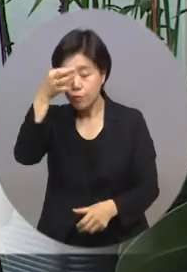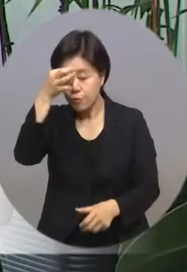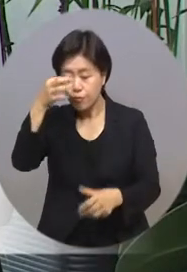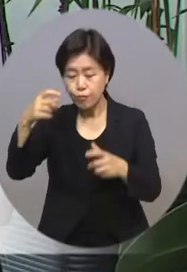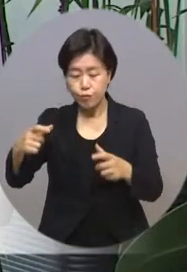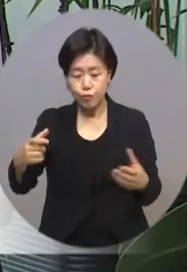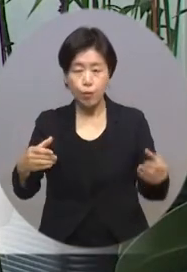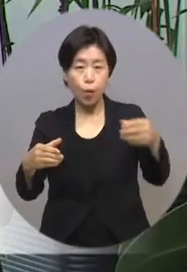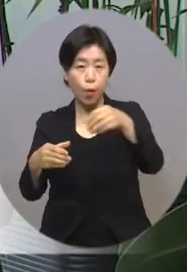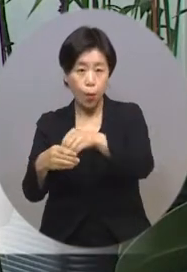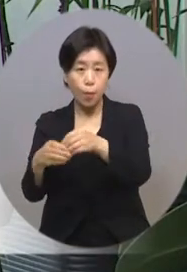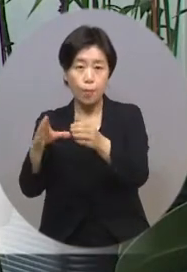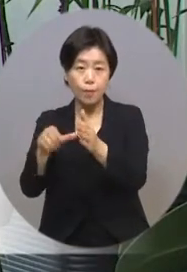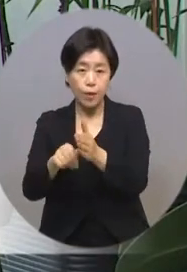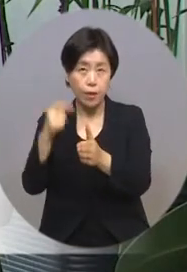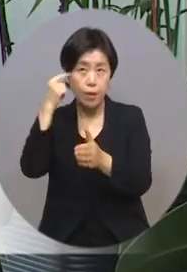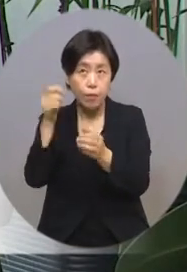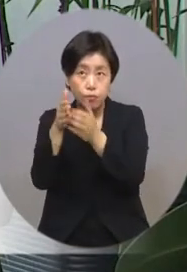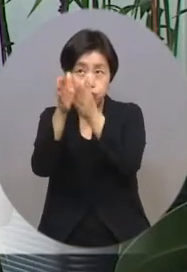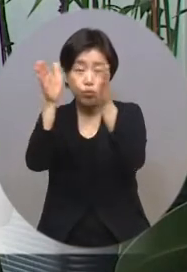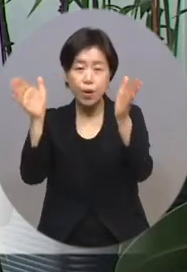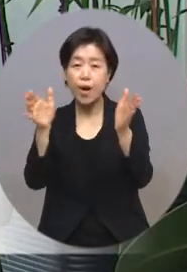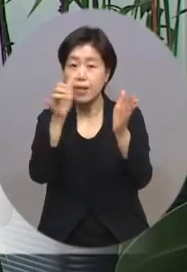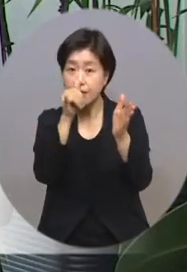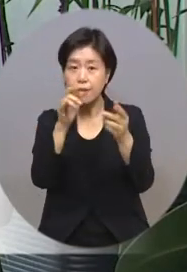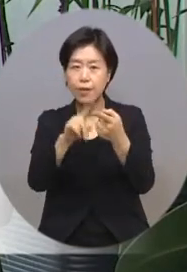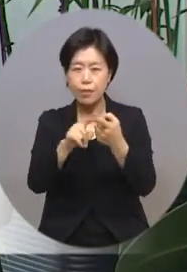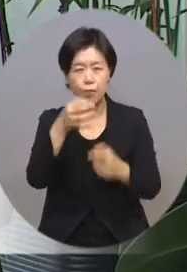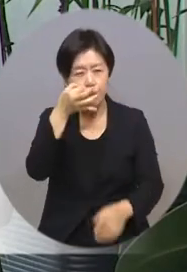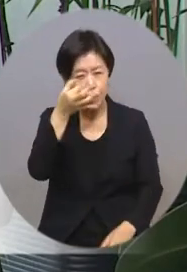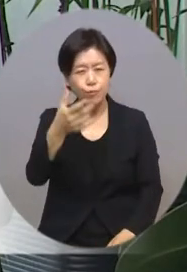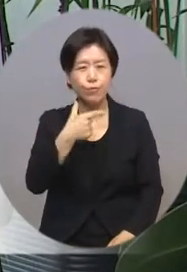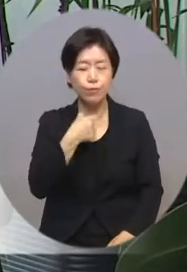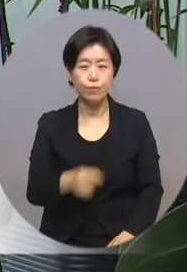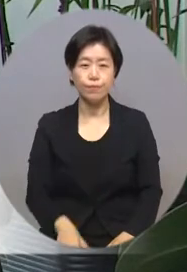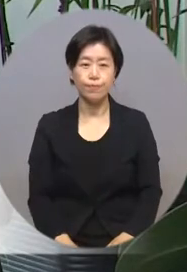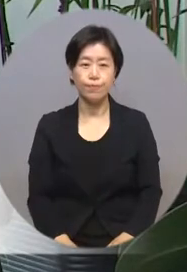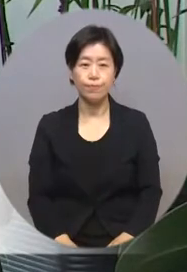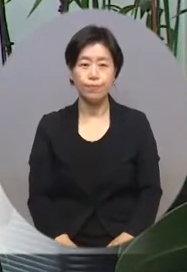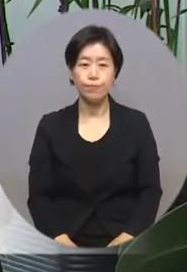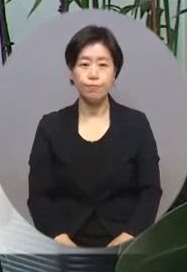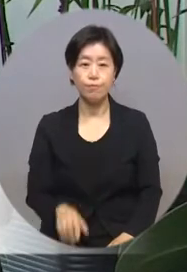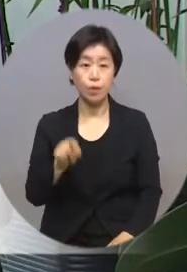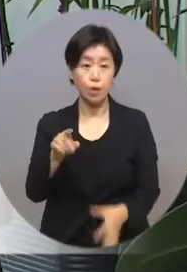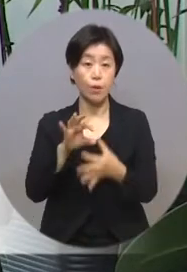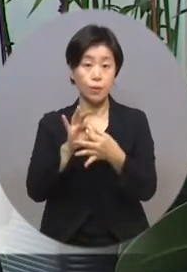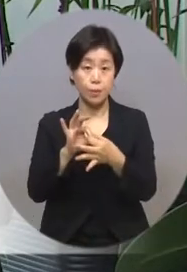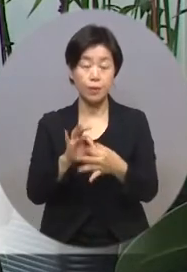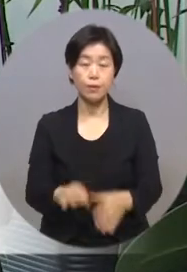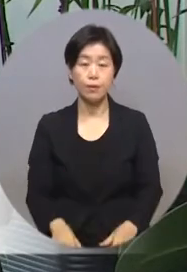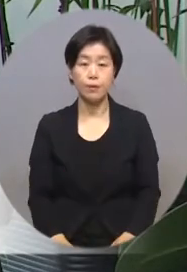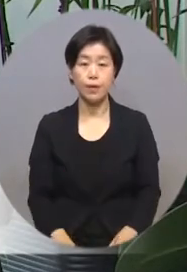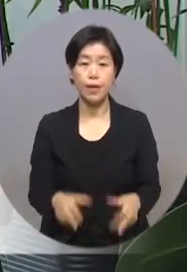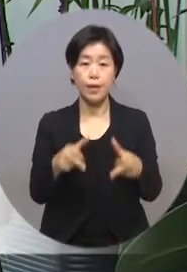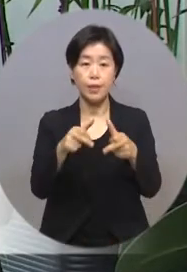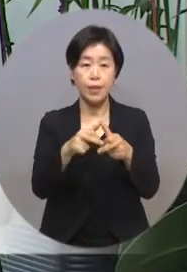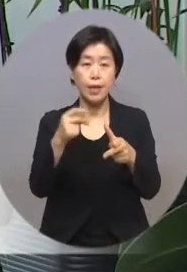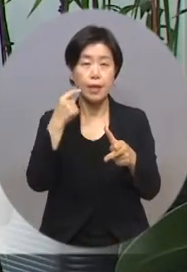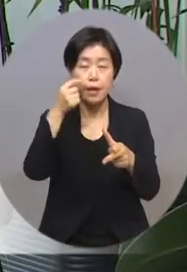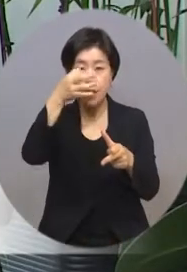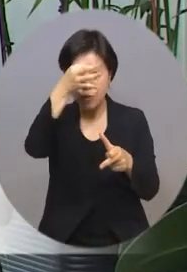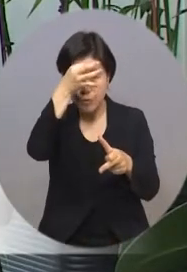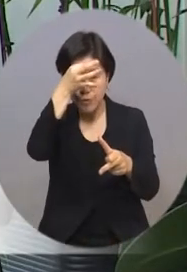상상에 확장할 수 있는 것인가라는 걸 보여주고 싶었고요. 그런 것들을 통해서 이제 장애 예술이라는